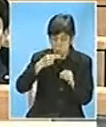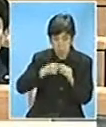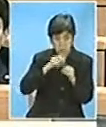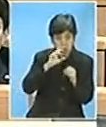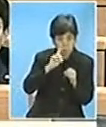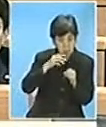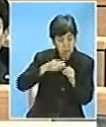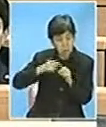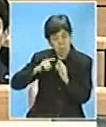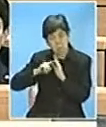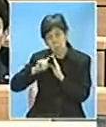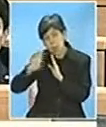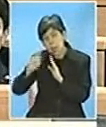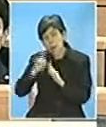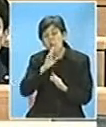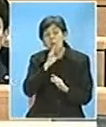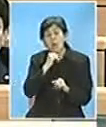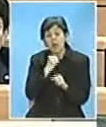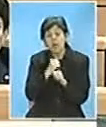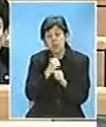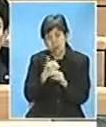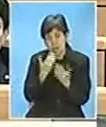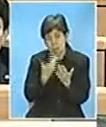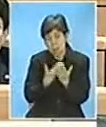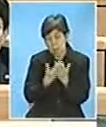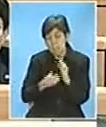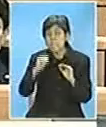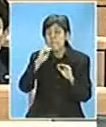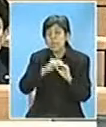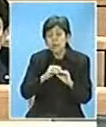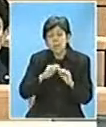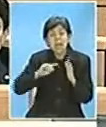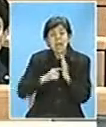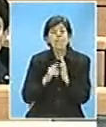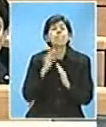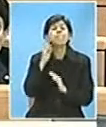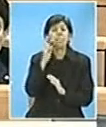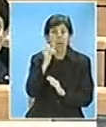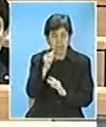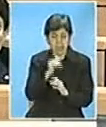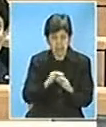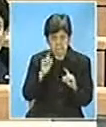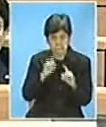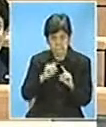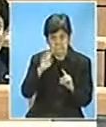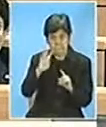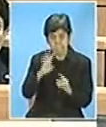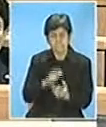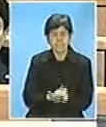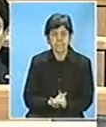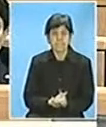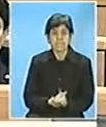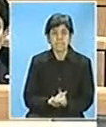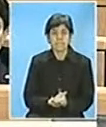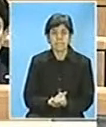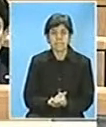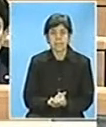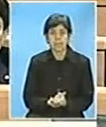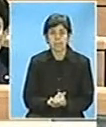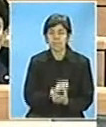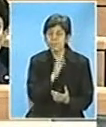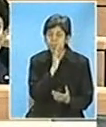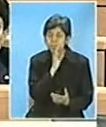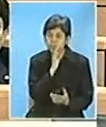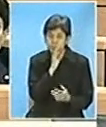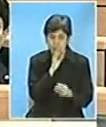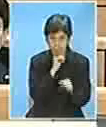นซินหรือไม่ถ้าหากมีการจัดเก็บเพิ่มขึ้นจะเริ่มเมื่อไหร่ข้อ4ถ้าหากปัจจั